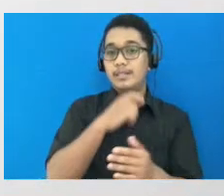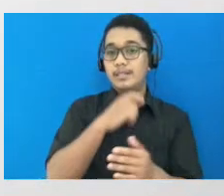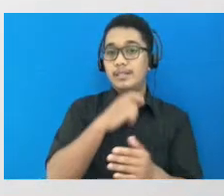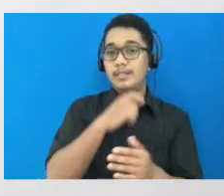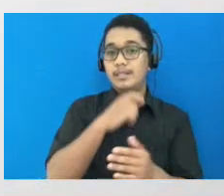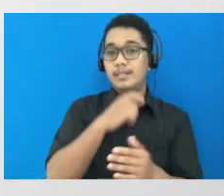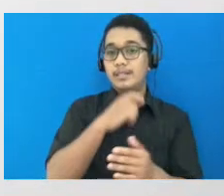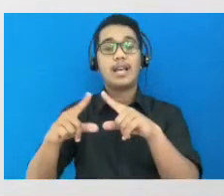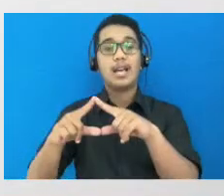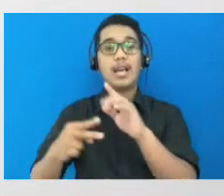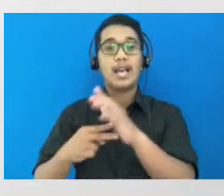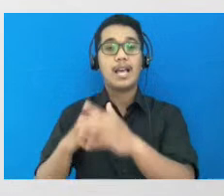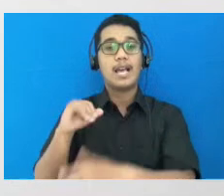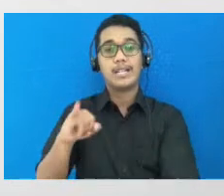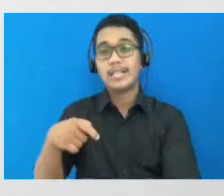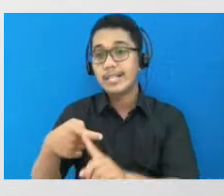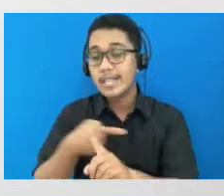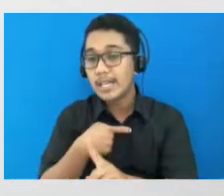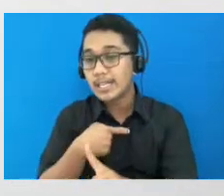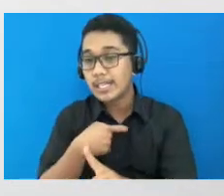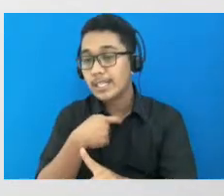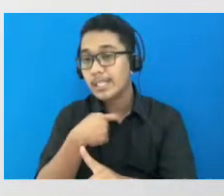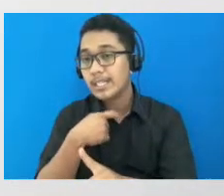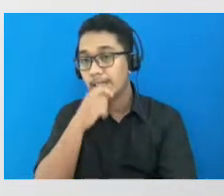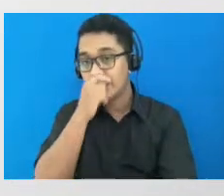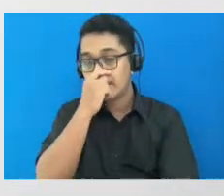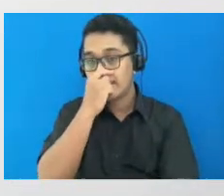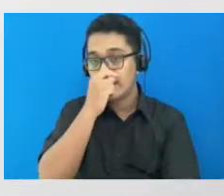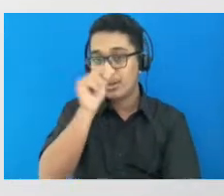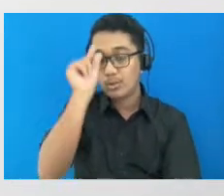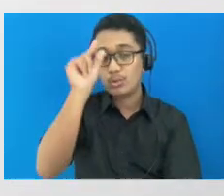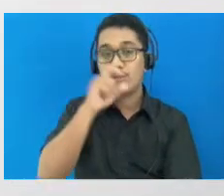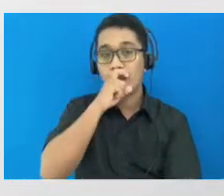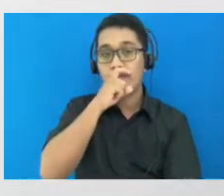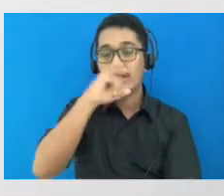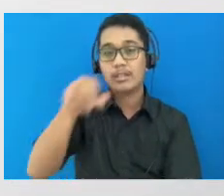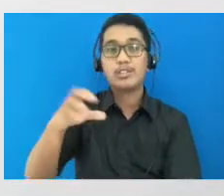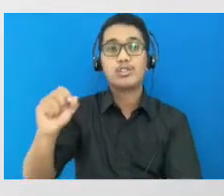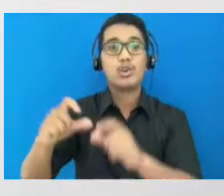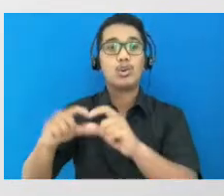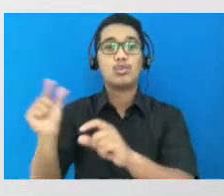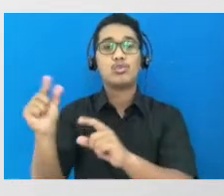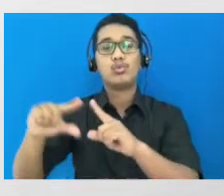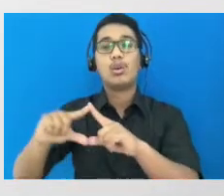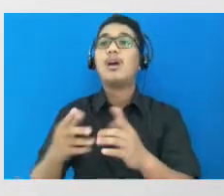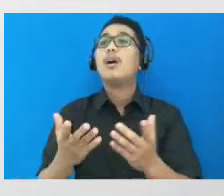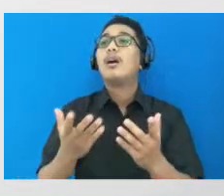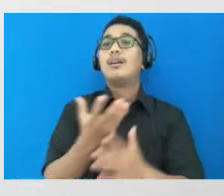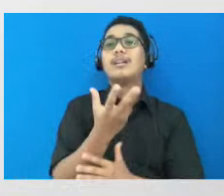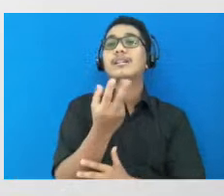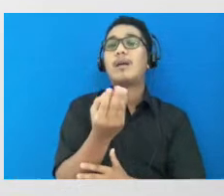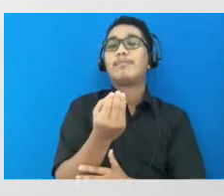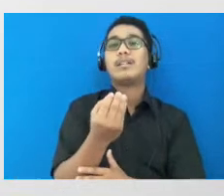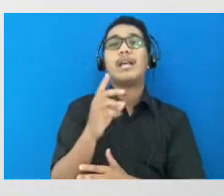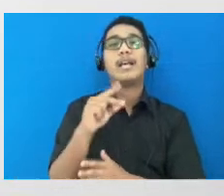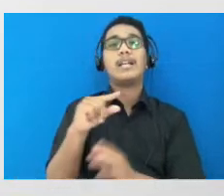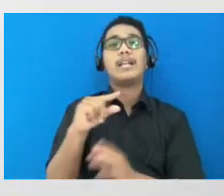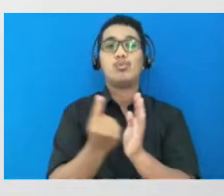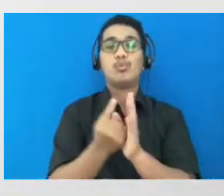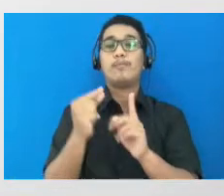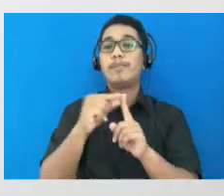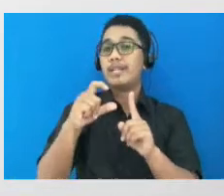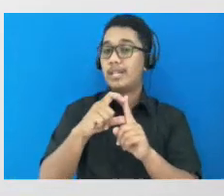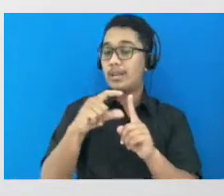dari Uzon ID ya. Kepada Pak Joshua, kapan Pak fixnya RUU PDP disahkan? Indonesia termasuk